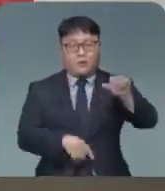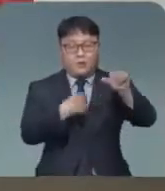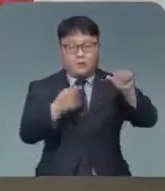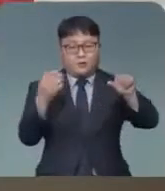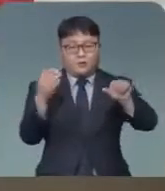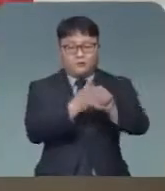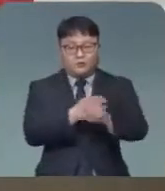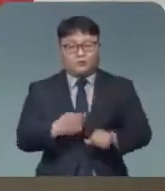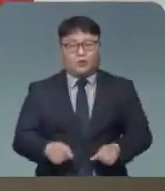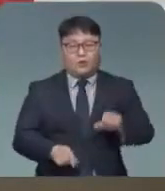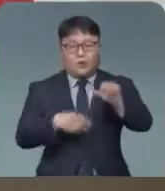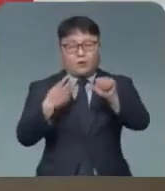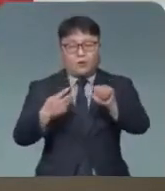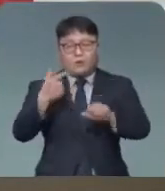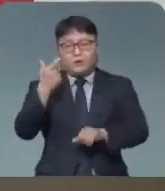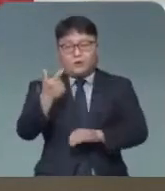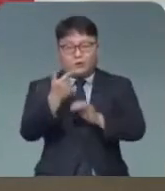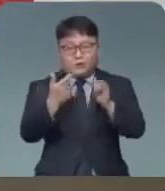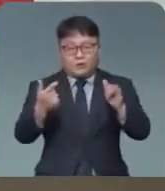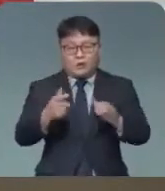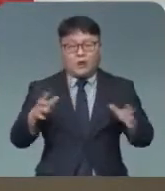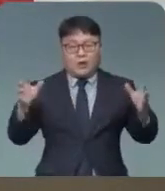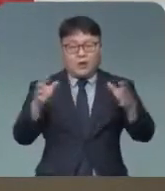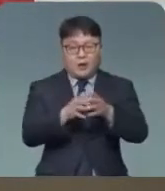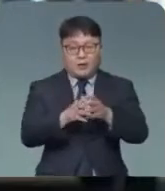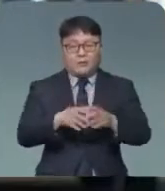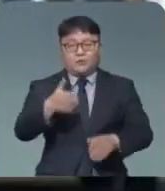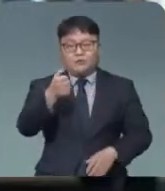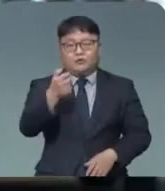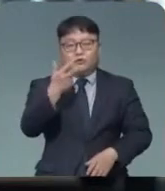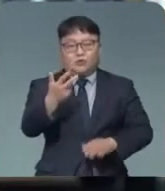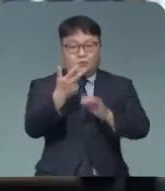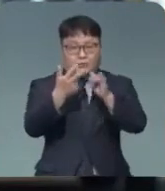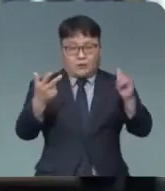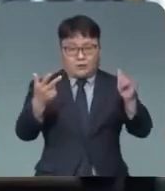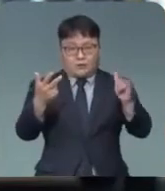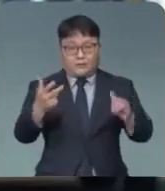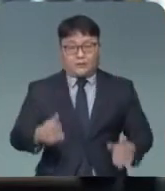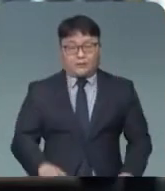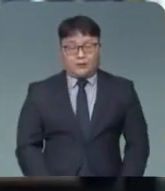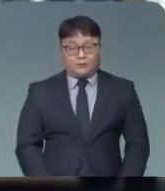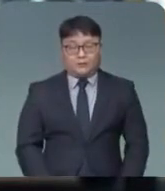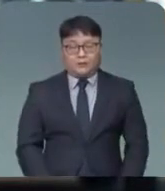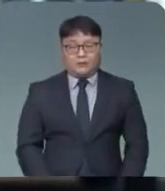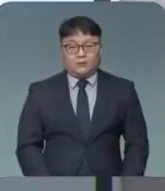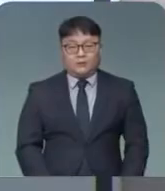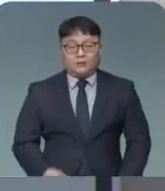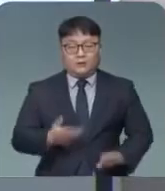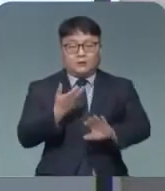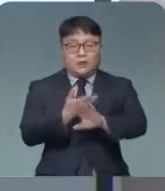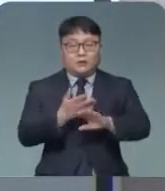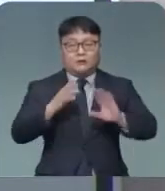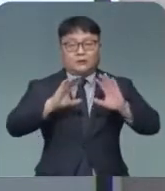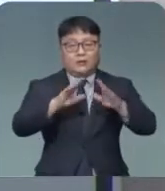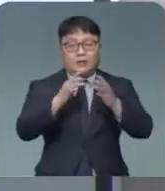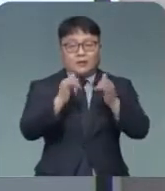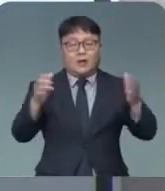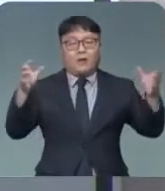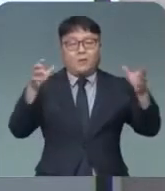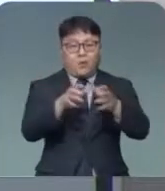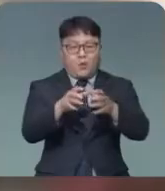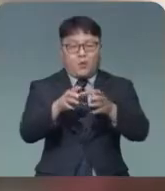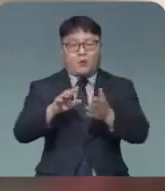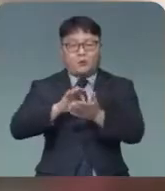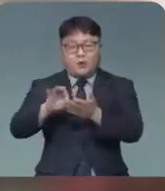그제 6명, 어제 43명 등 57명으로 늘었습니다. 보건당국은 외국인 밀집 지역과 이용시설